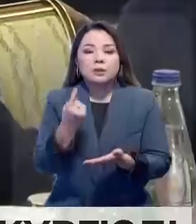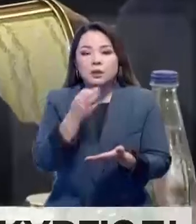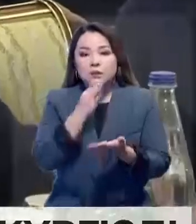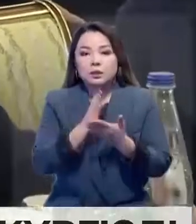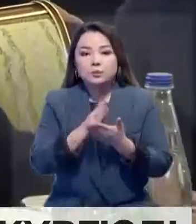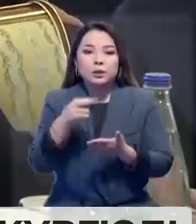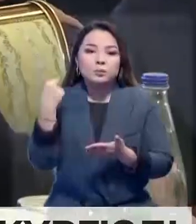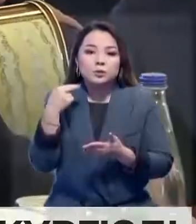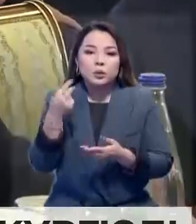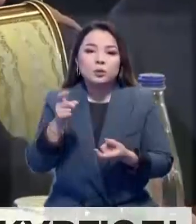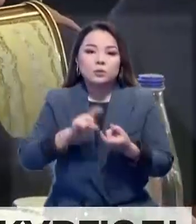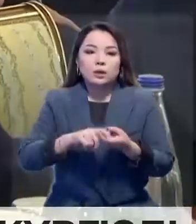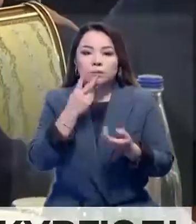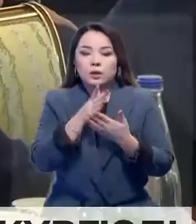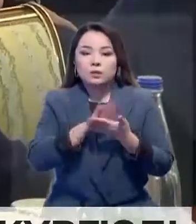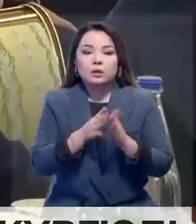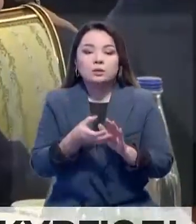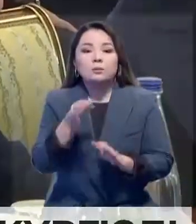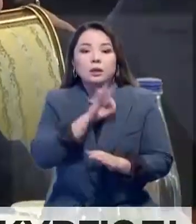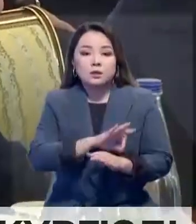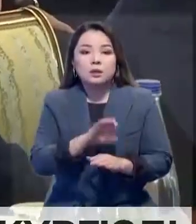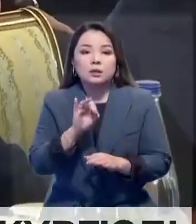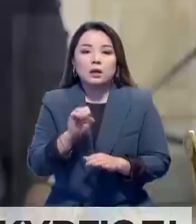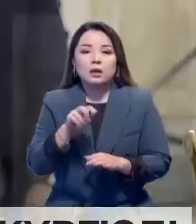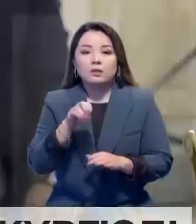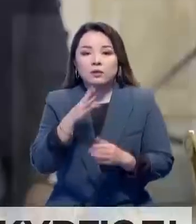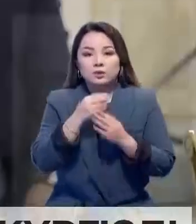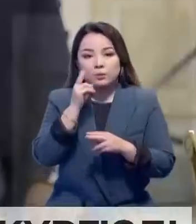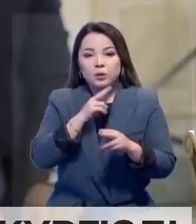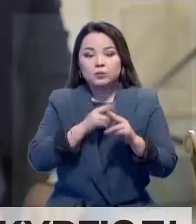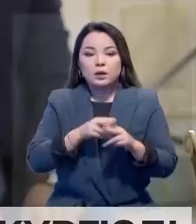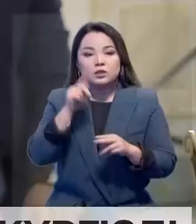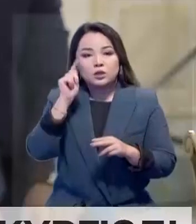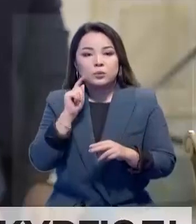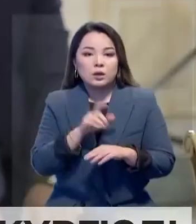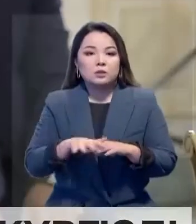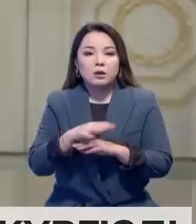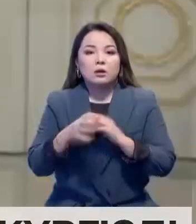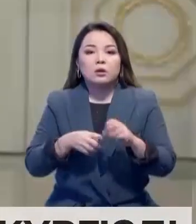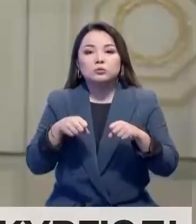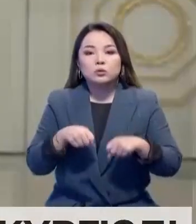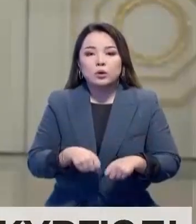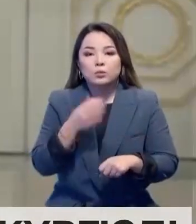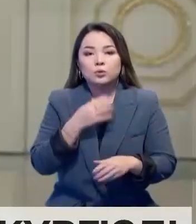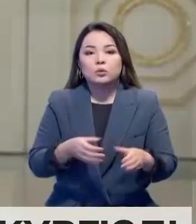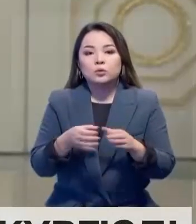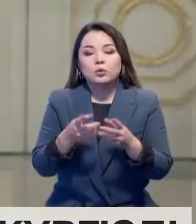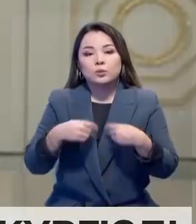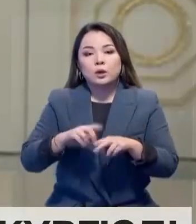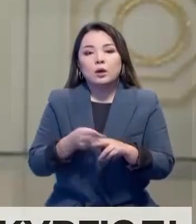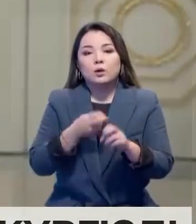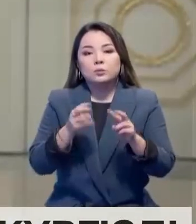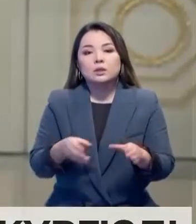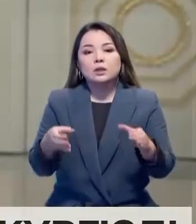атады. Президент орайлы сәтті пайдаланып, Ильхам Әлиевпен бауырлас Әзірбайжан халқын халықаралық құқық және Біріккен ұлттар ұйымының